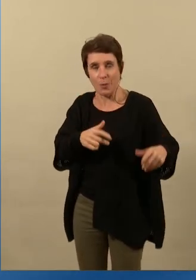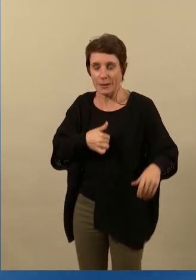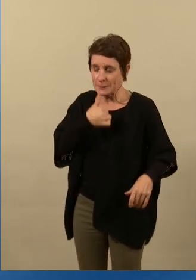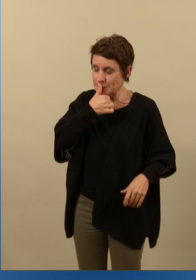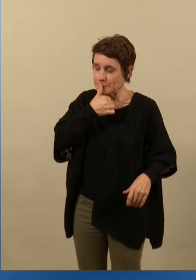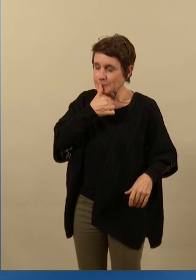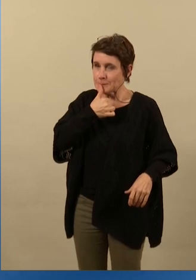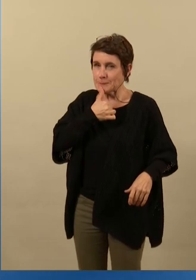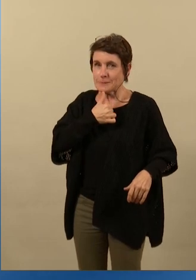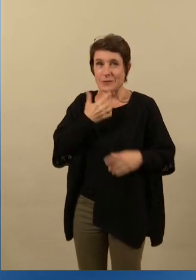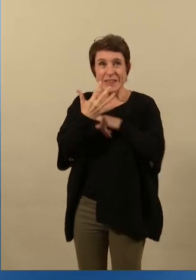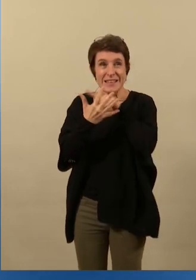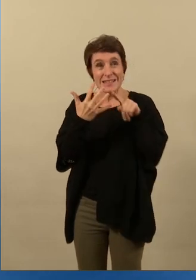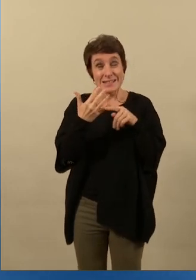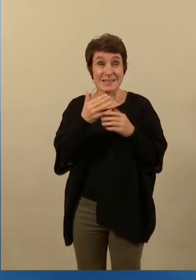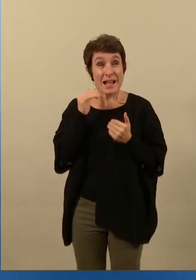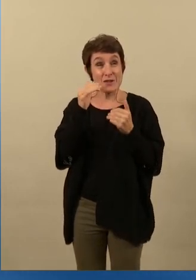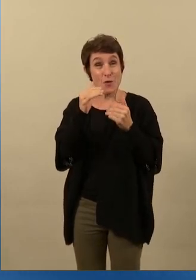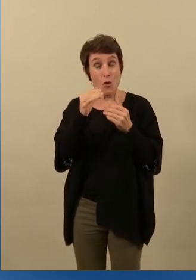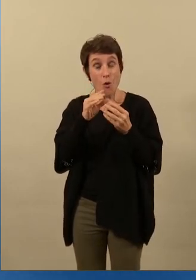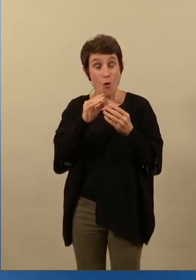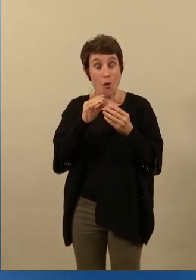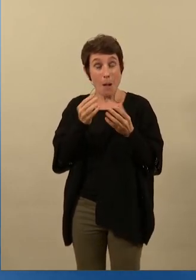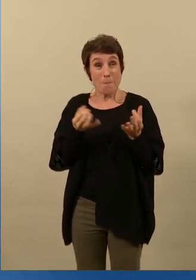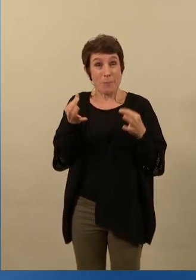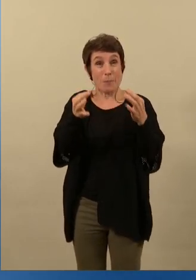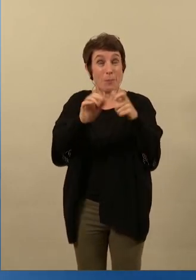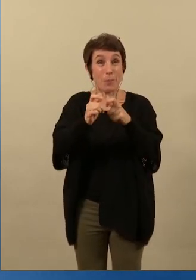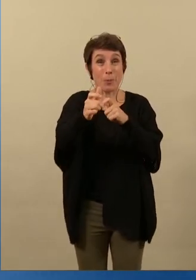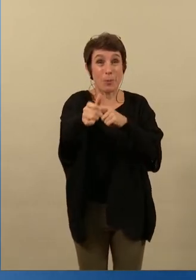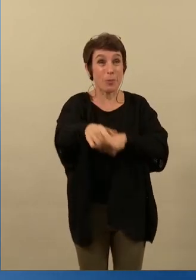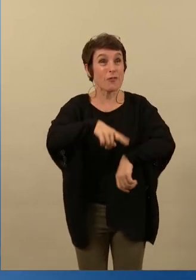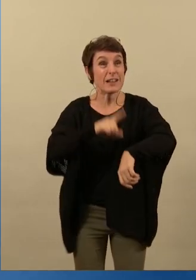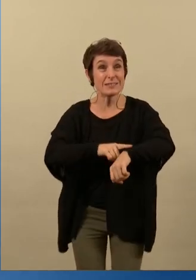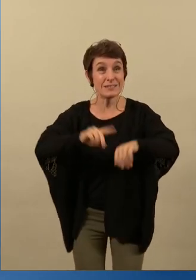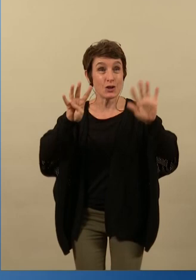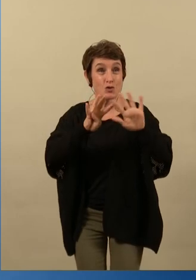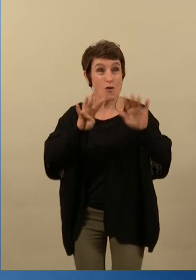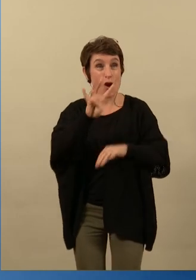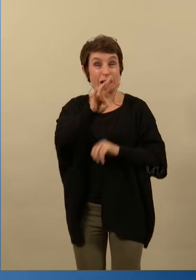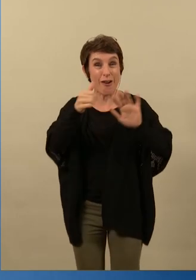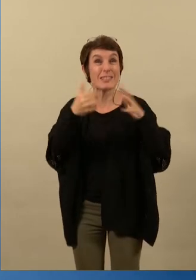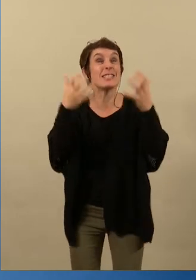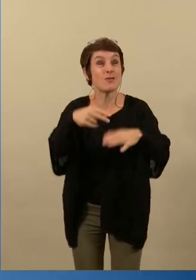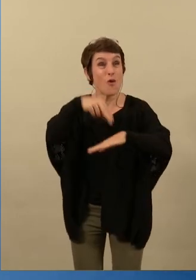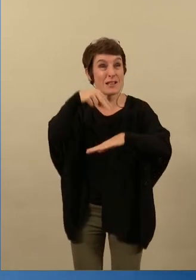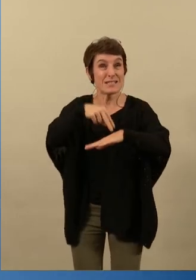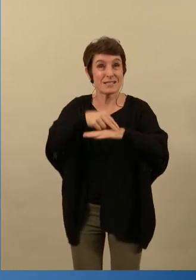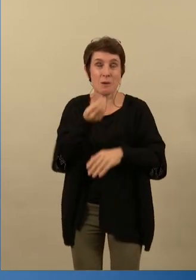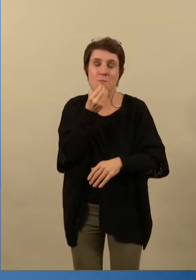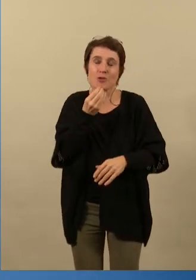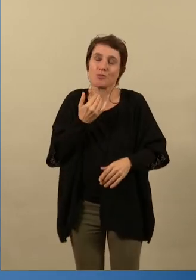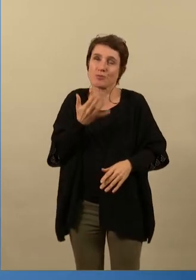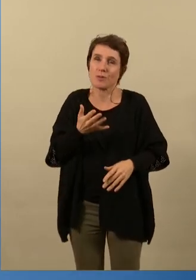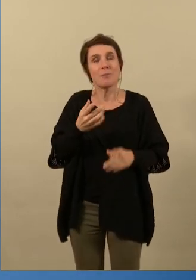qu'onarri pas à passer les v d'ici 9h45 et 9h46 vous seriez là en train de manger à manger mais c'est important